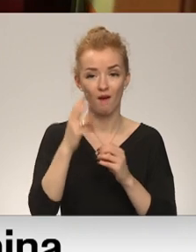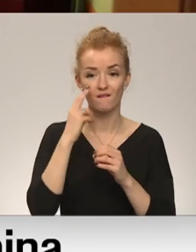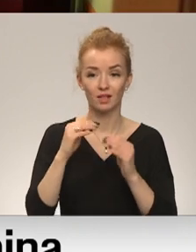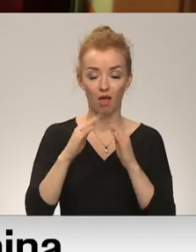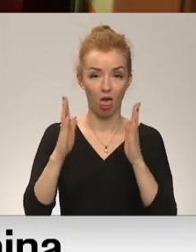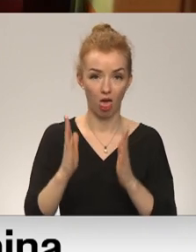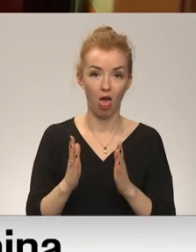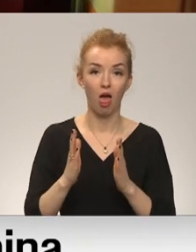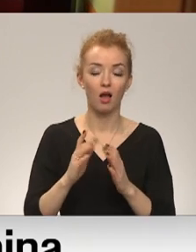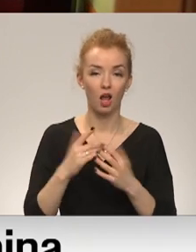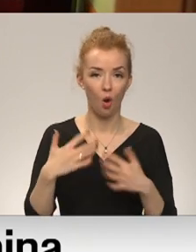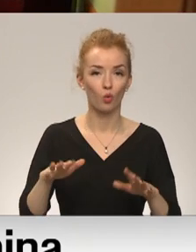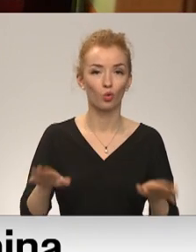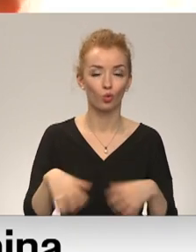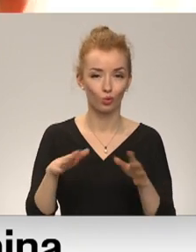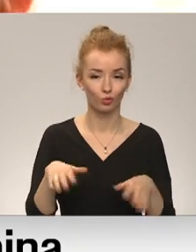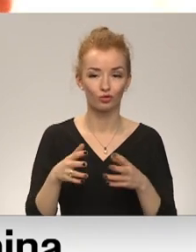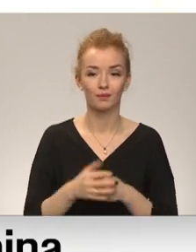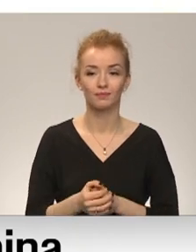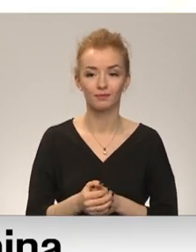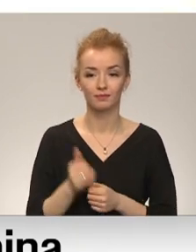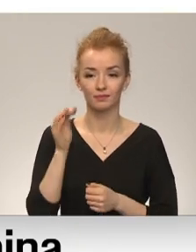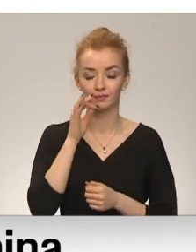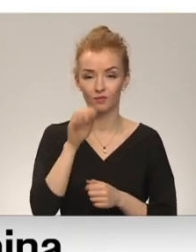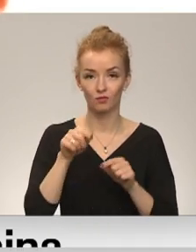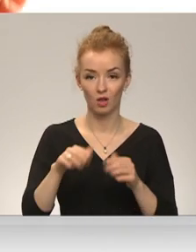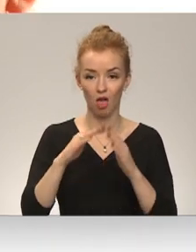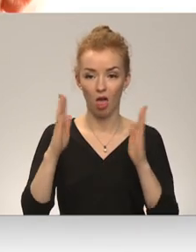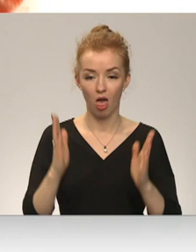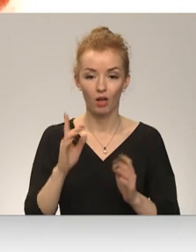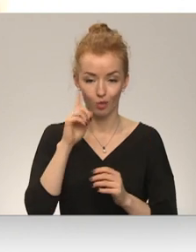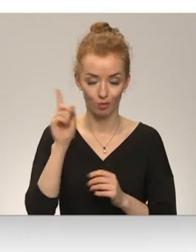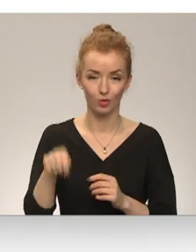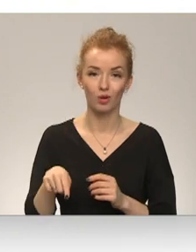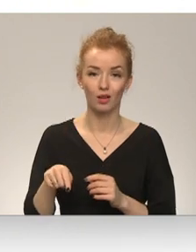tagad kļūsi daudz tukšāka. Šajā ēkā, ja runājam, tad, protams, jā,